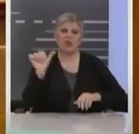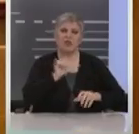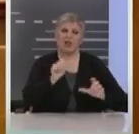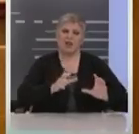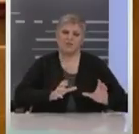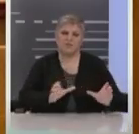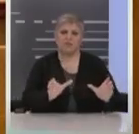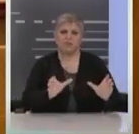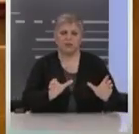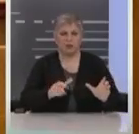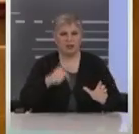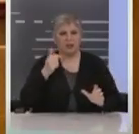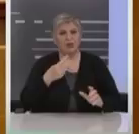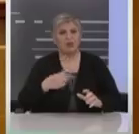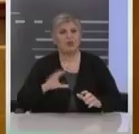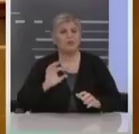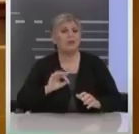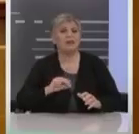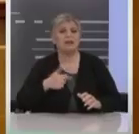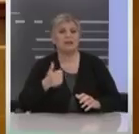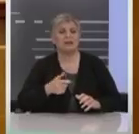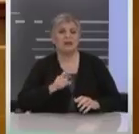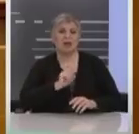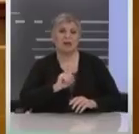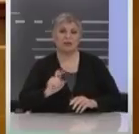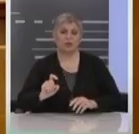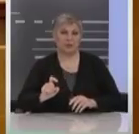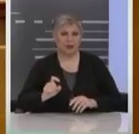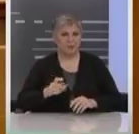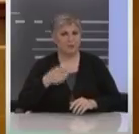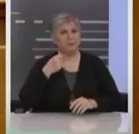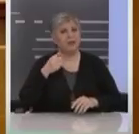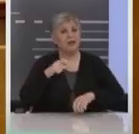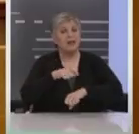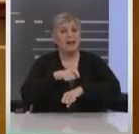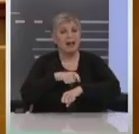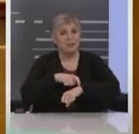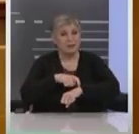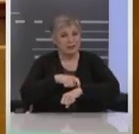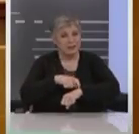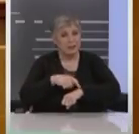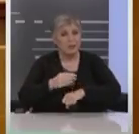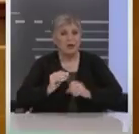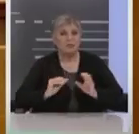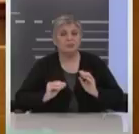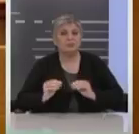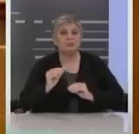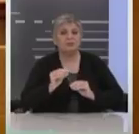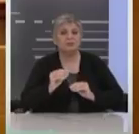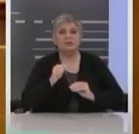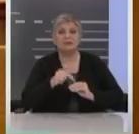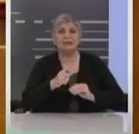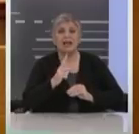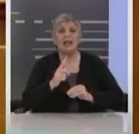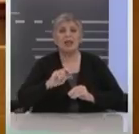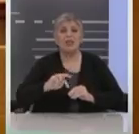Γι' αυτόν ακριβώς το λόγο αυξήσαμε φέτος το πρόγραμμα δημοσίων επενδύσεων στο 1 δισεκατομμύριο για πρώτη φορά